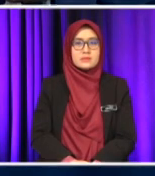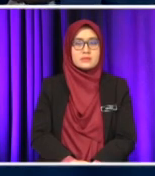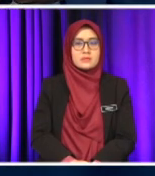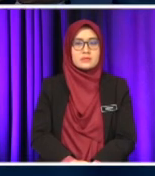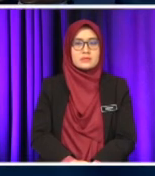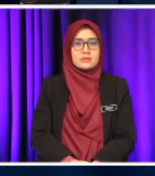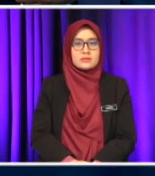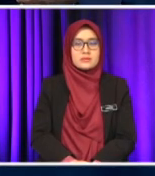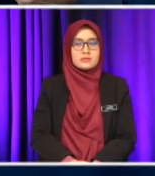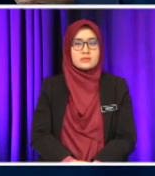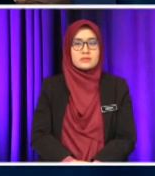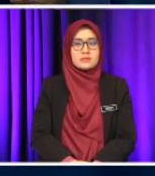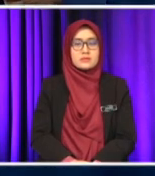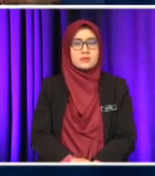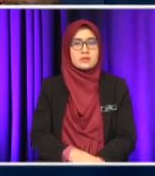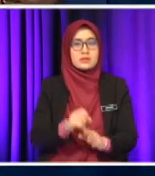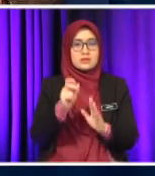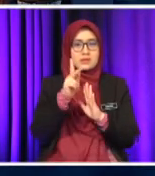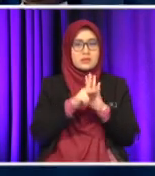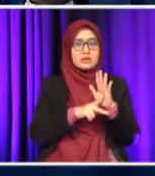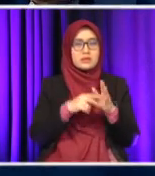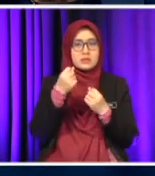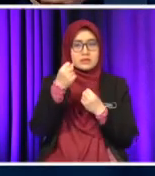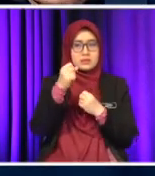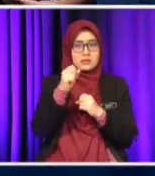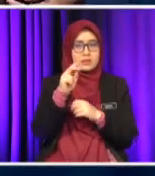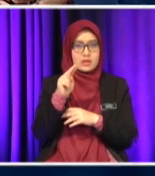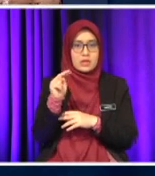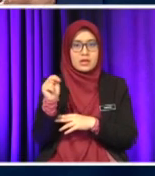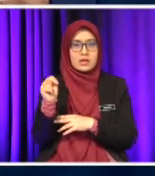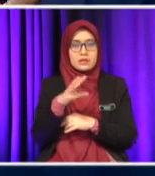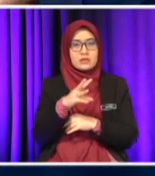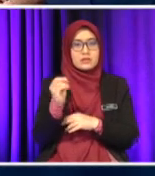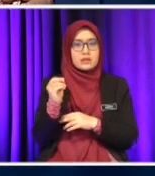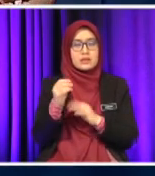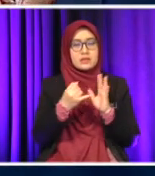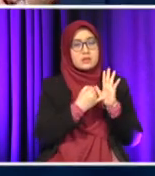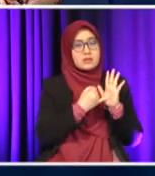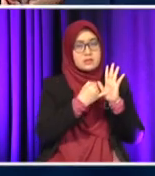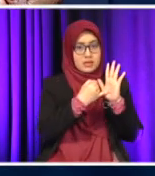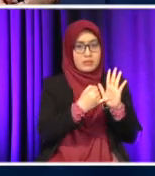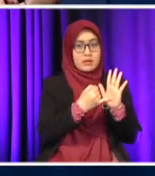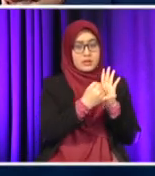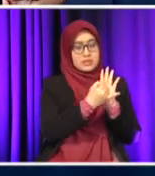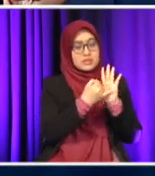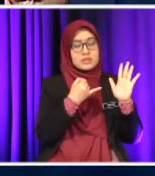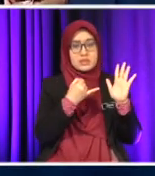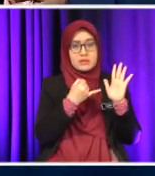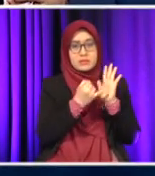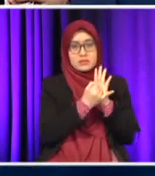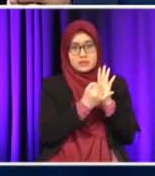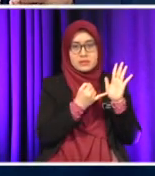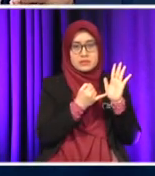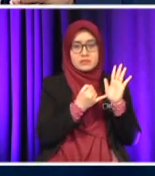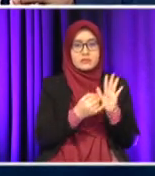kesetiaan Boleh diingat dikenali ke boleh percayaan kepada jenamon Oke seterusnya kita tengok